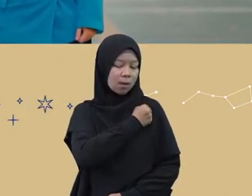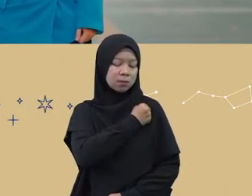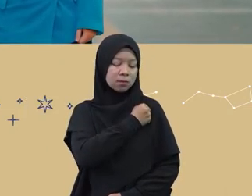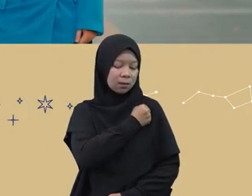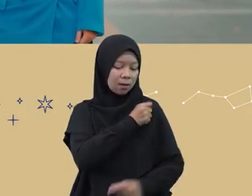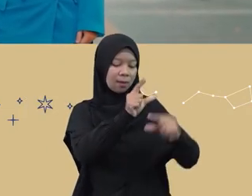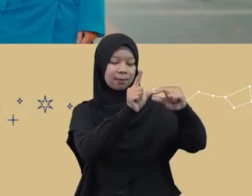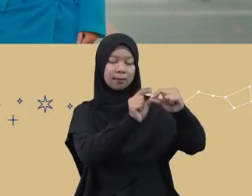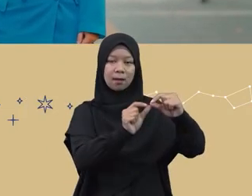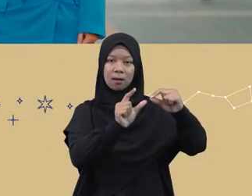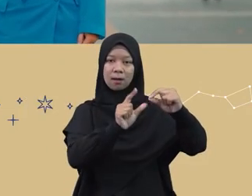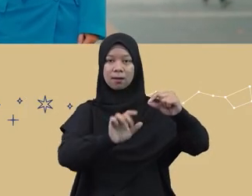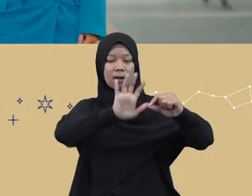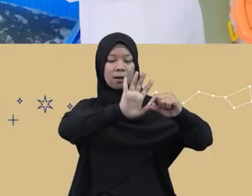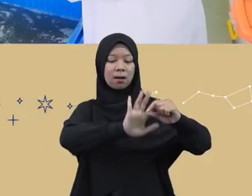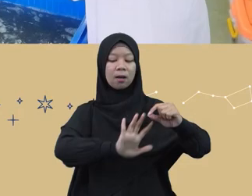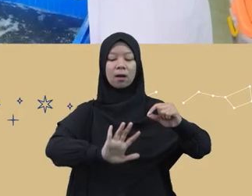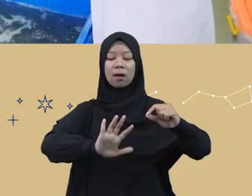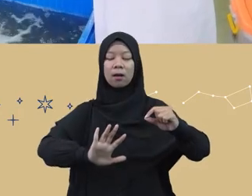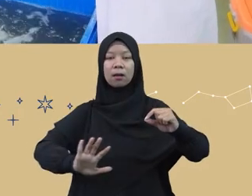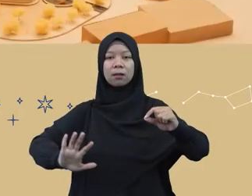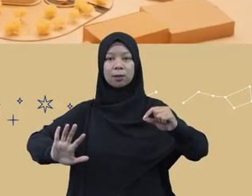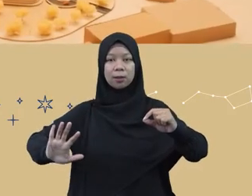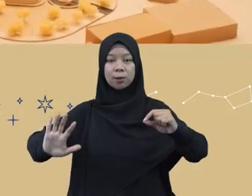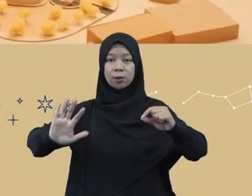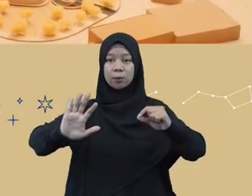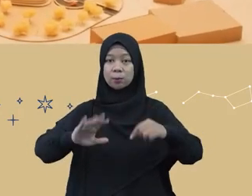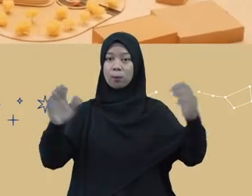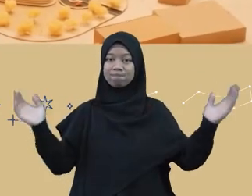bangsa dan tanah air